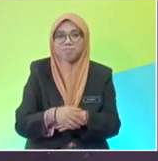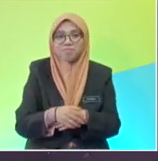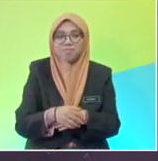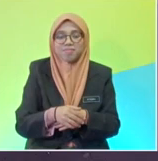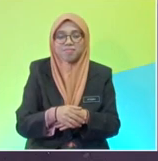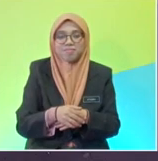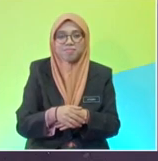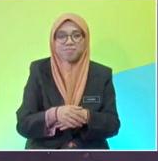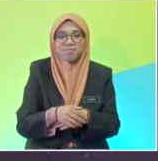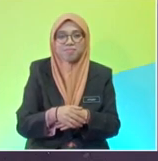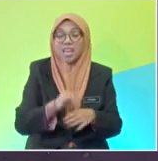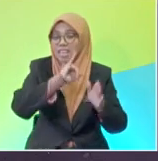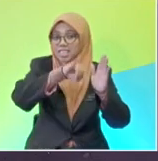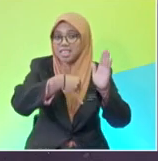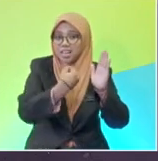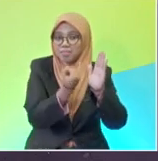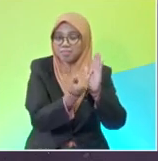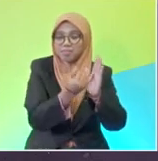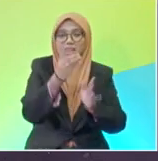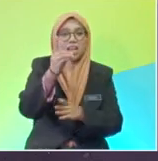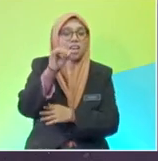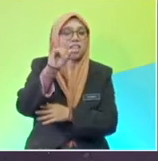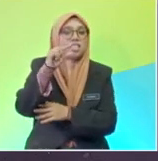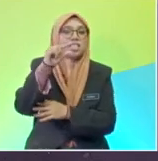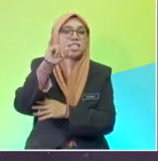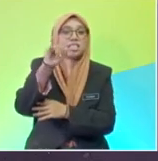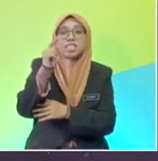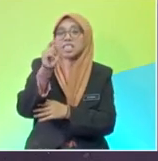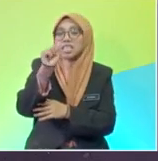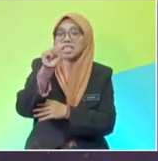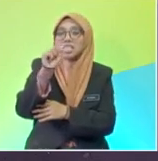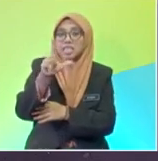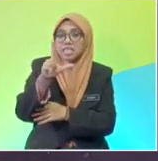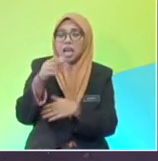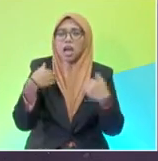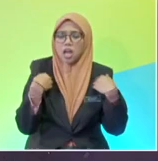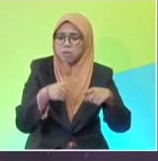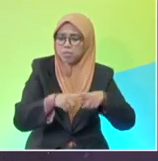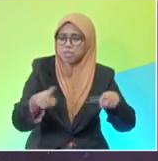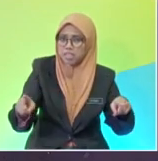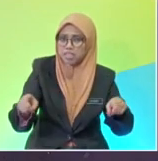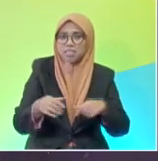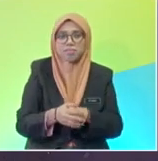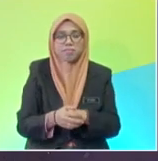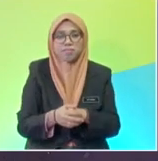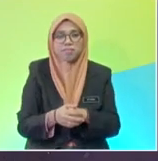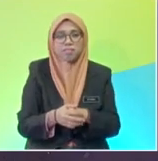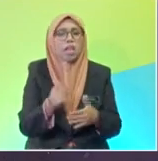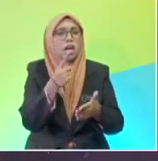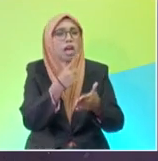sebagai jam digital. Dia ada perbezaan Mira. Kalau Mira tengok dan murid-murid kat rumah sana tengok,